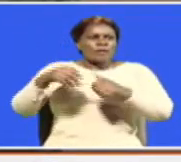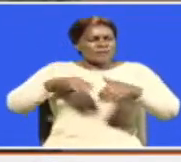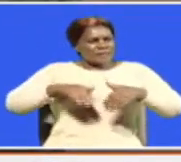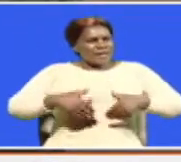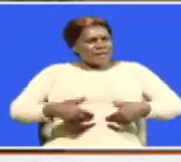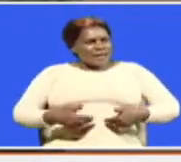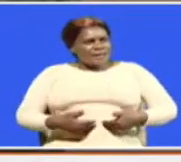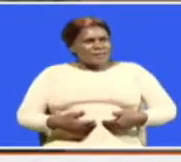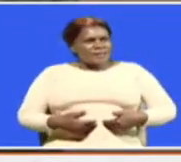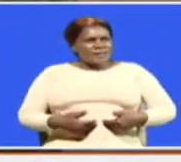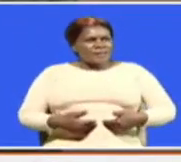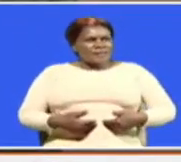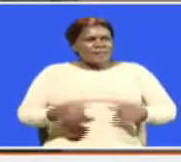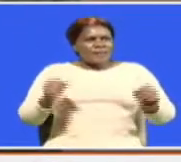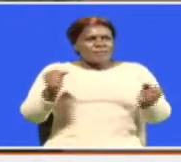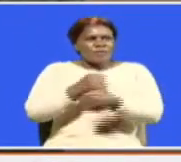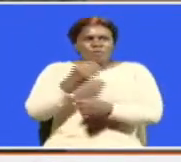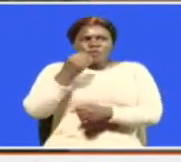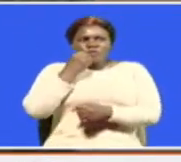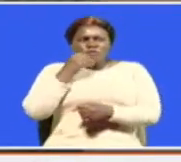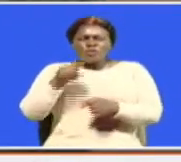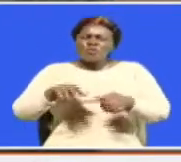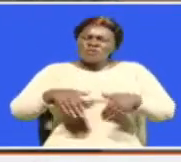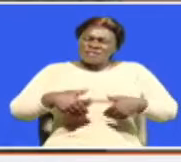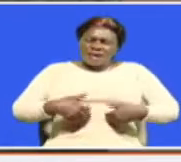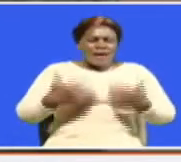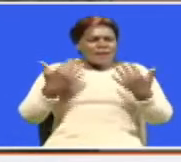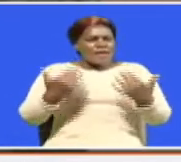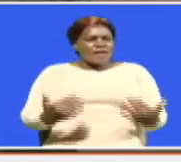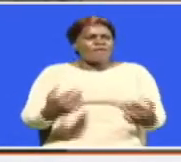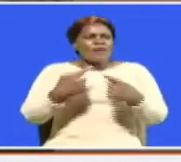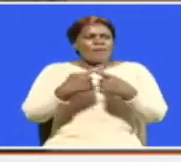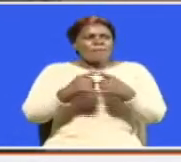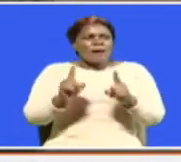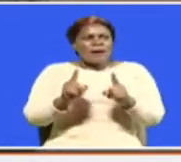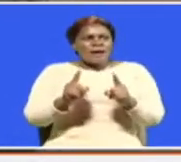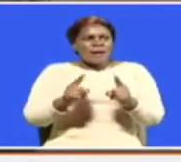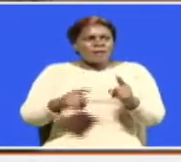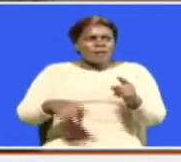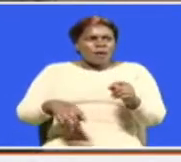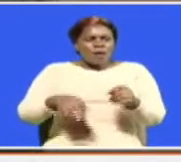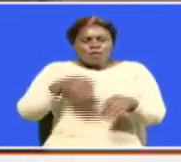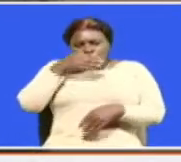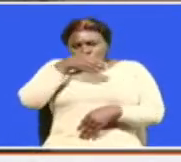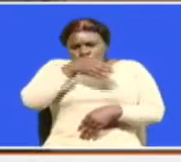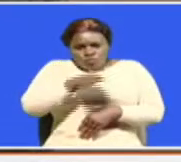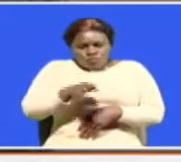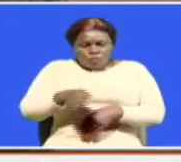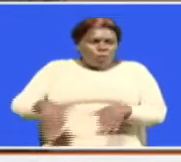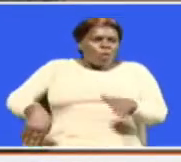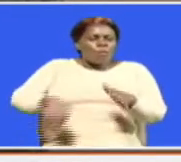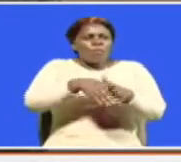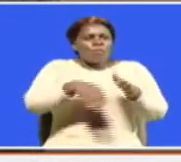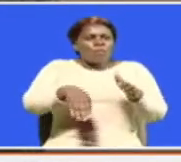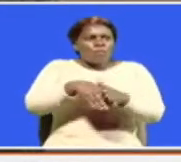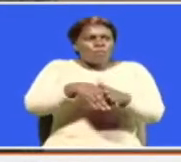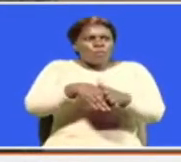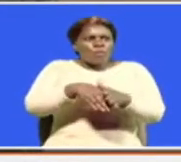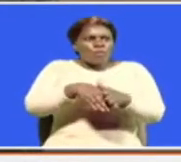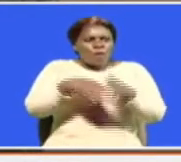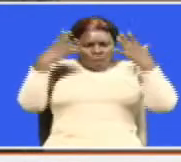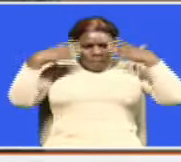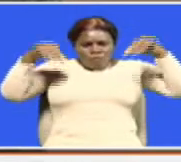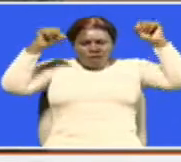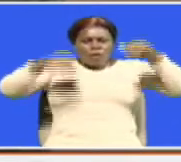tumechoka. Mtu hata uwezi kula umechoka excess. Patrol ya pili tukaenda tukafukuzwa na buffalo. Sasa hapo we are all like,